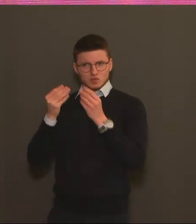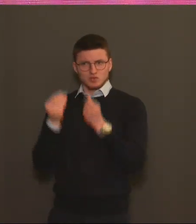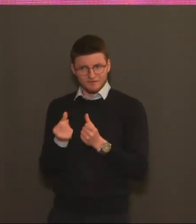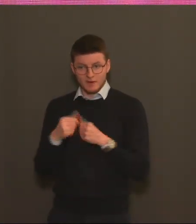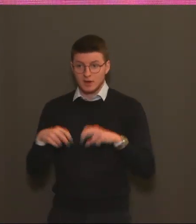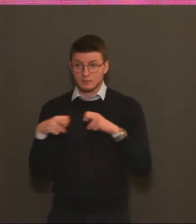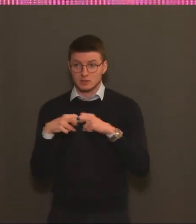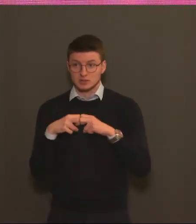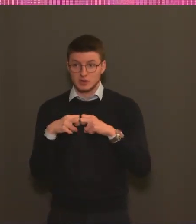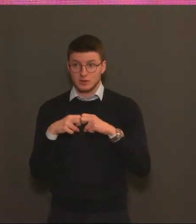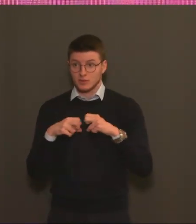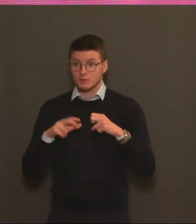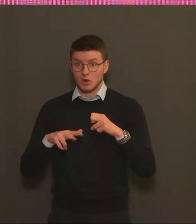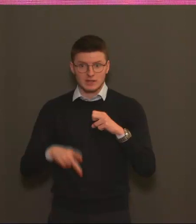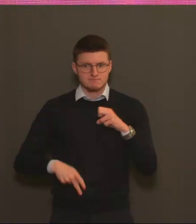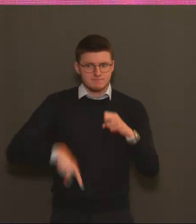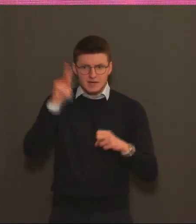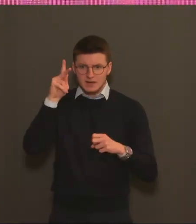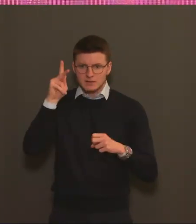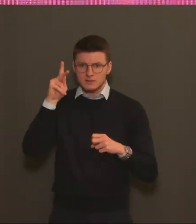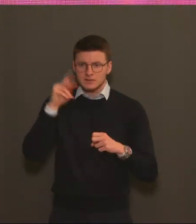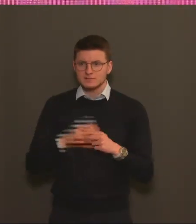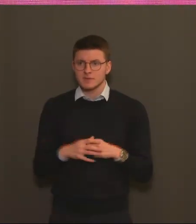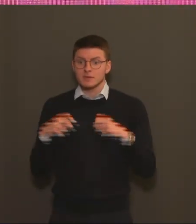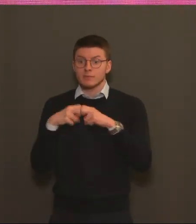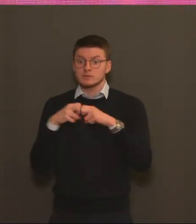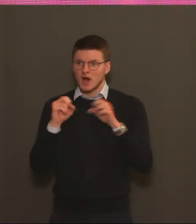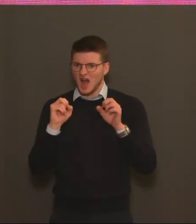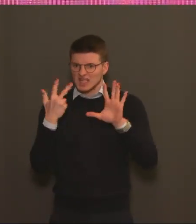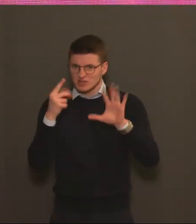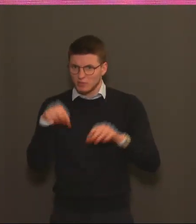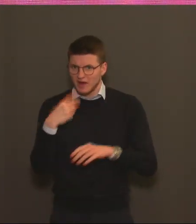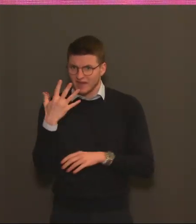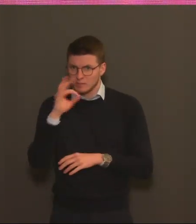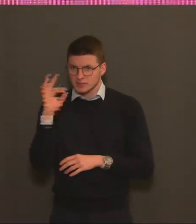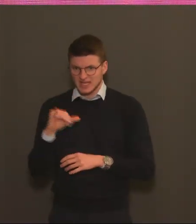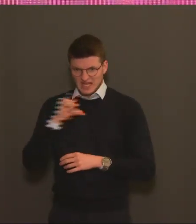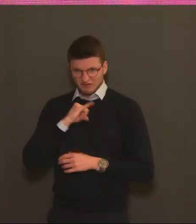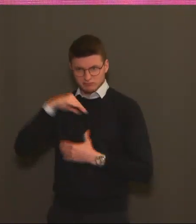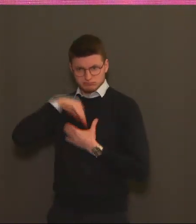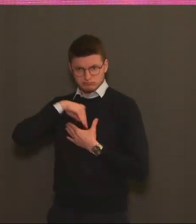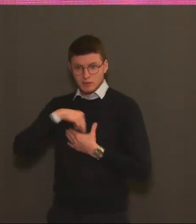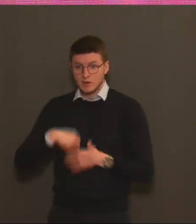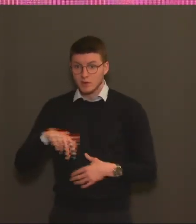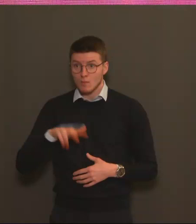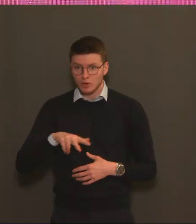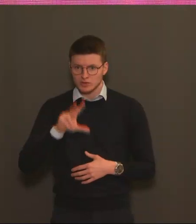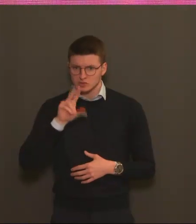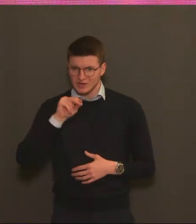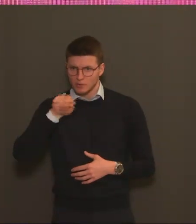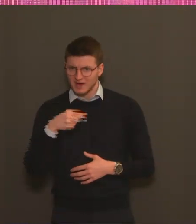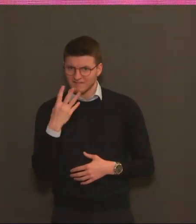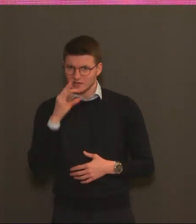stuk hoger. In Brussel bedroeg het 18,5% en in Wallonië 20,4%.